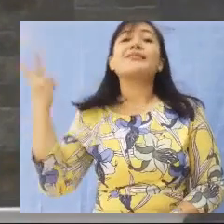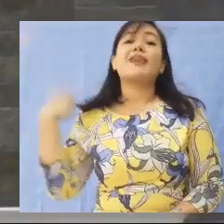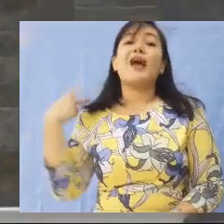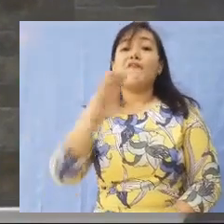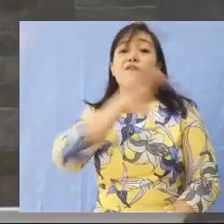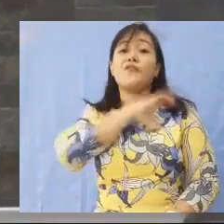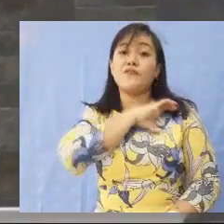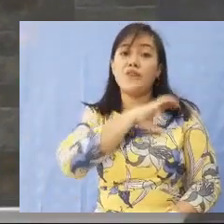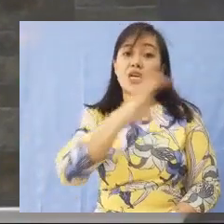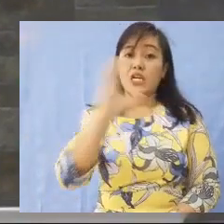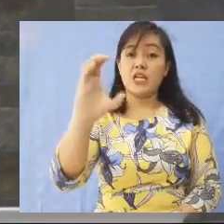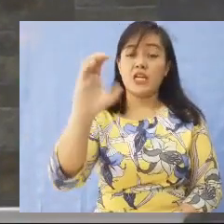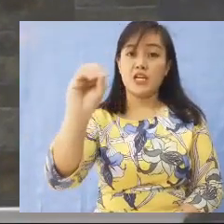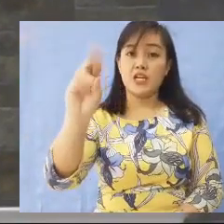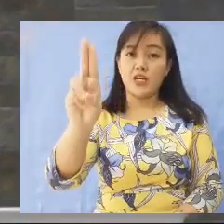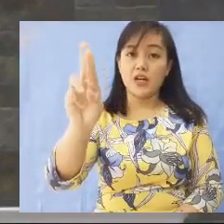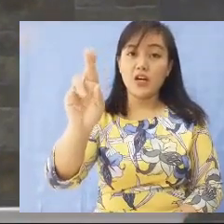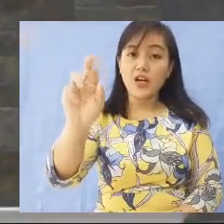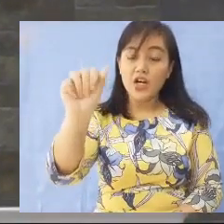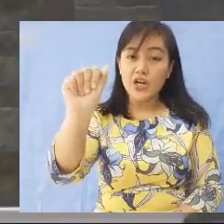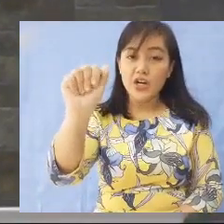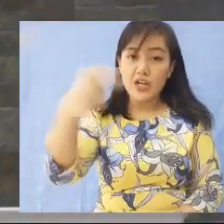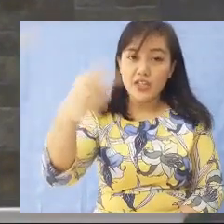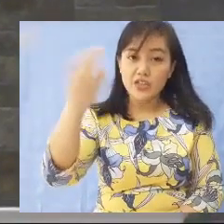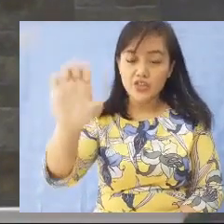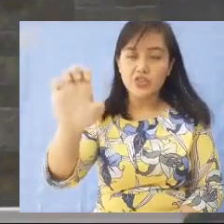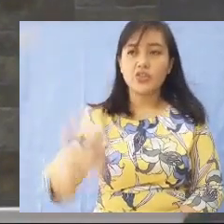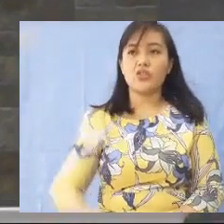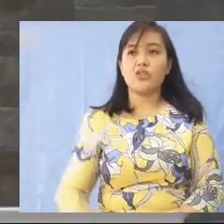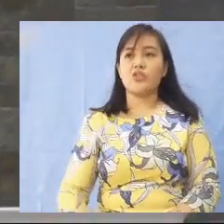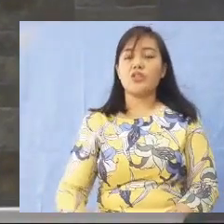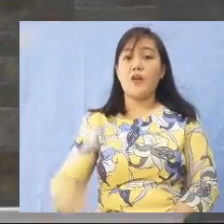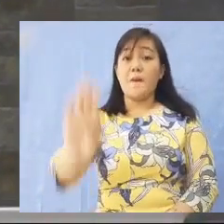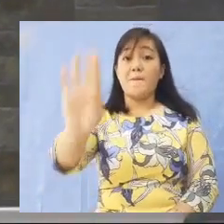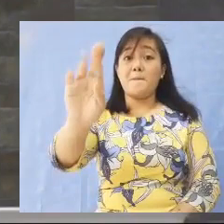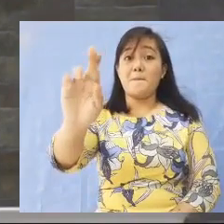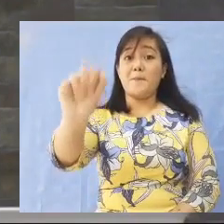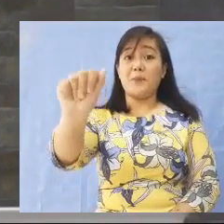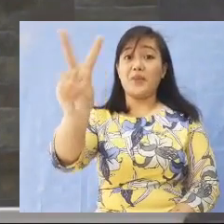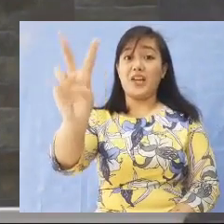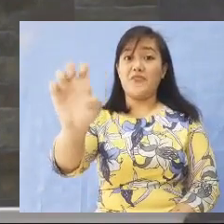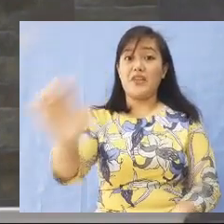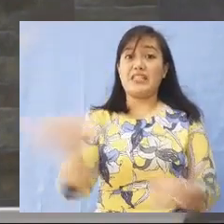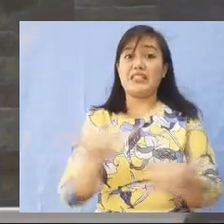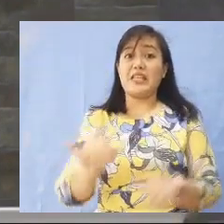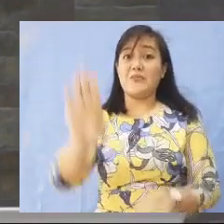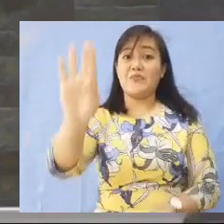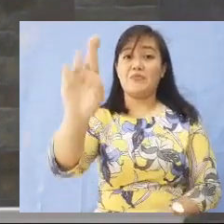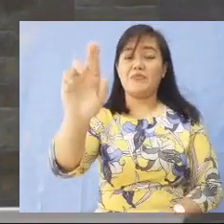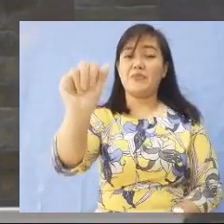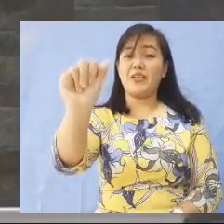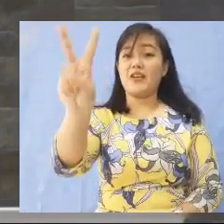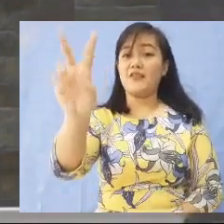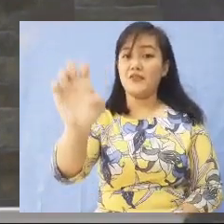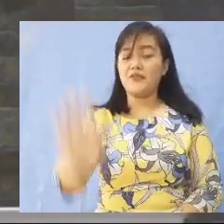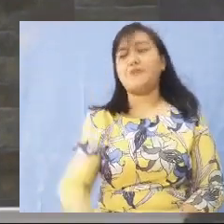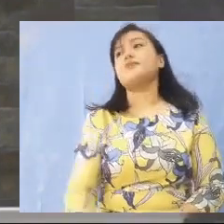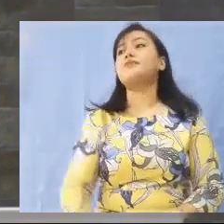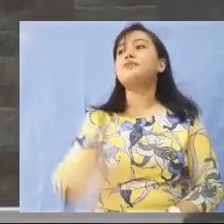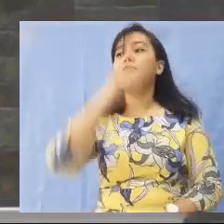mga, in a Latin world, okay? Yung fortis or yung comforter